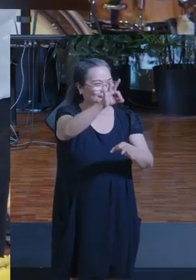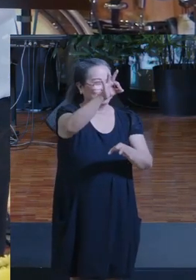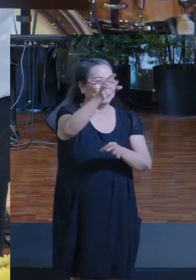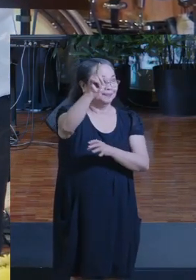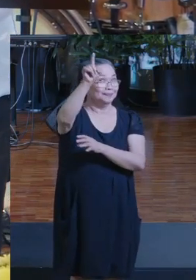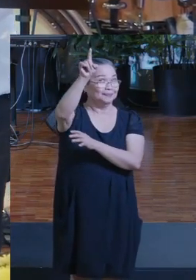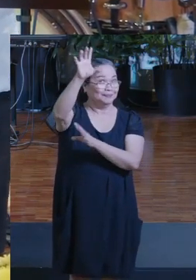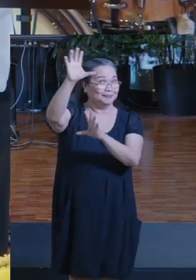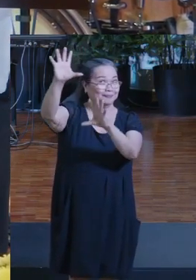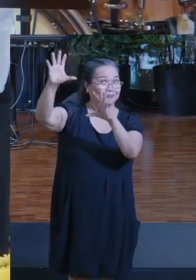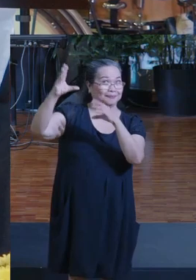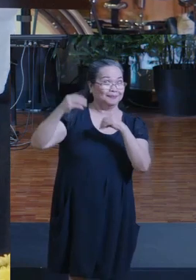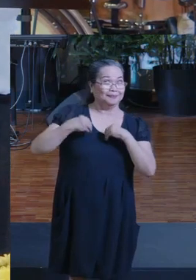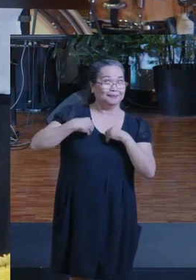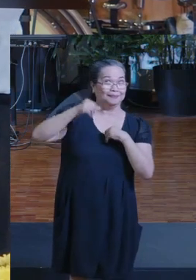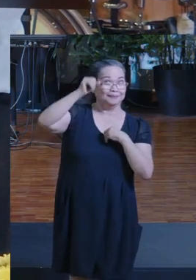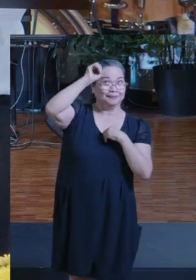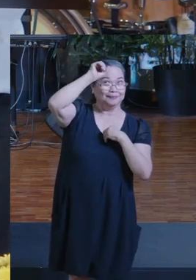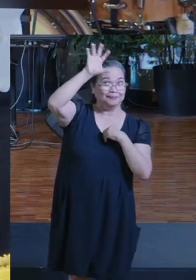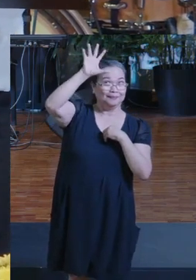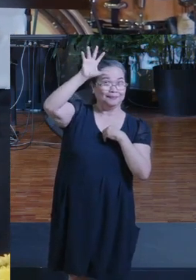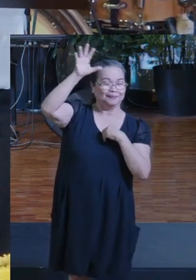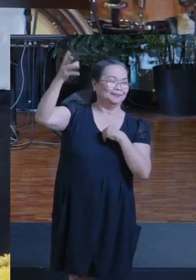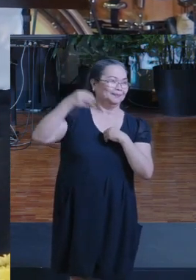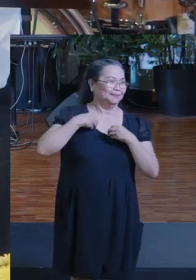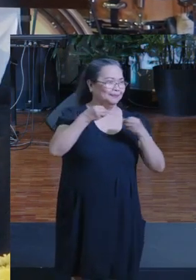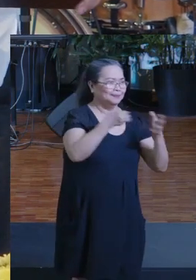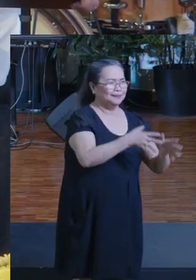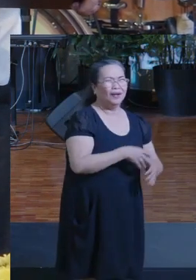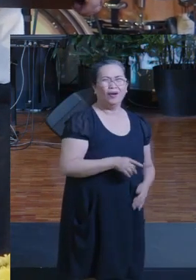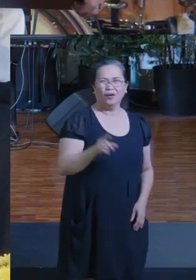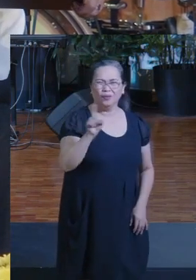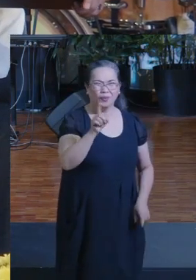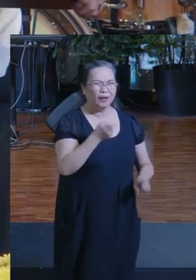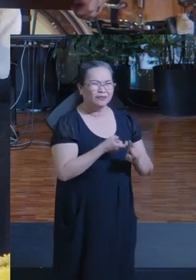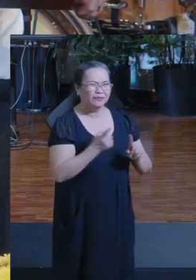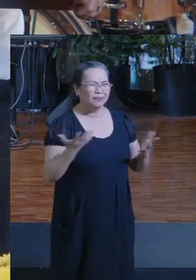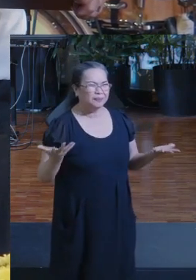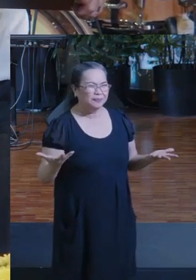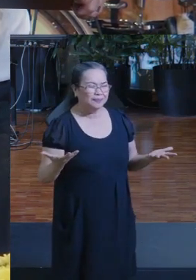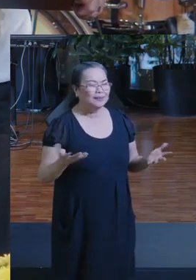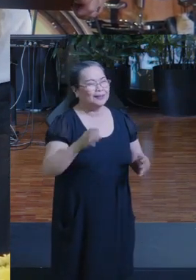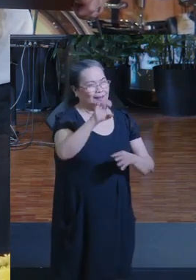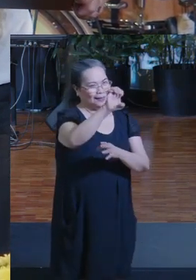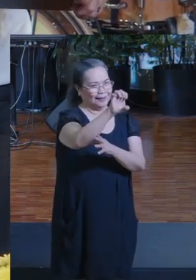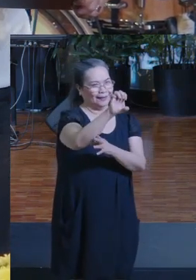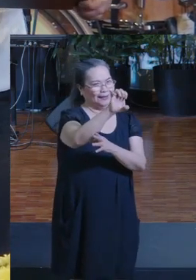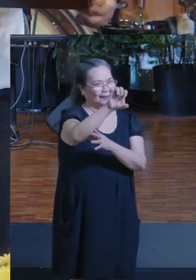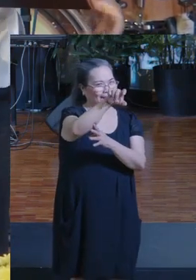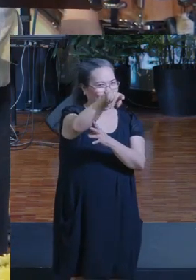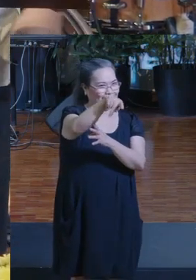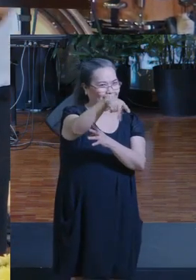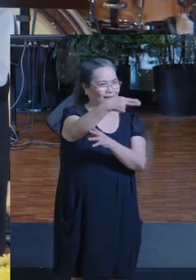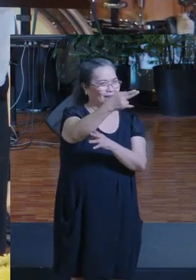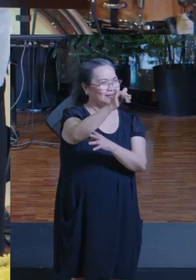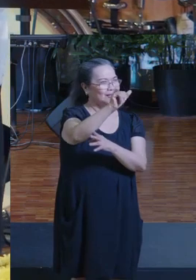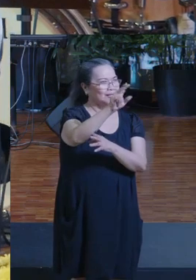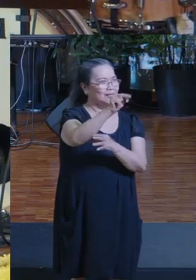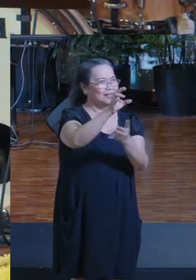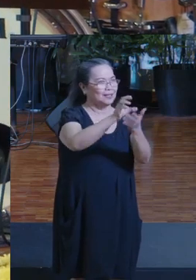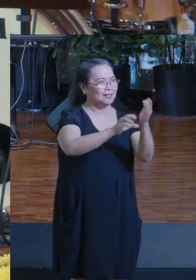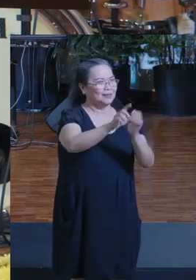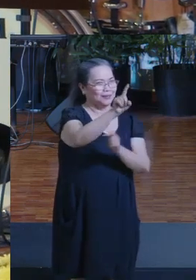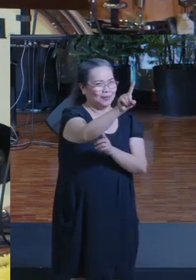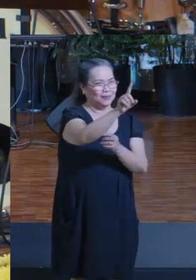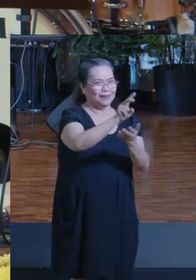kanyang tatanggapin mula sa Ama. Saan ko nakuha yun? Ephesians chapter 1, verse